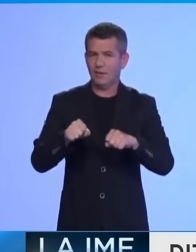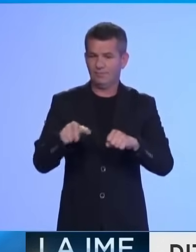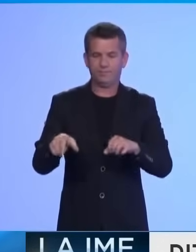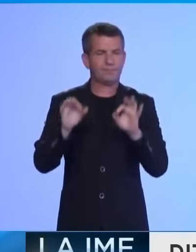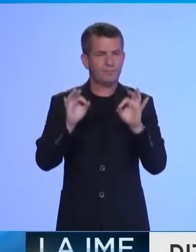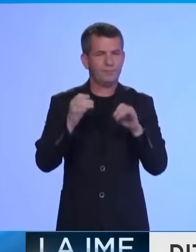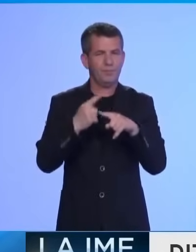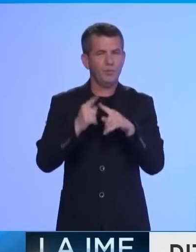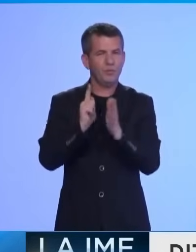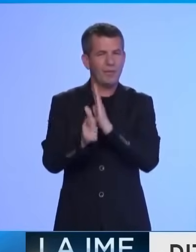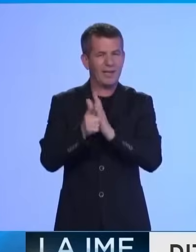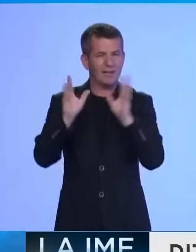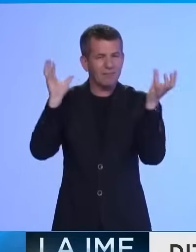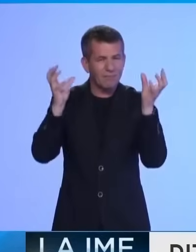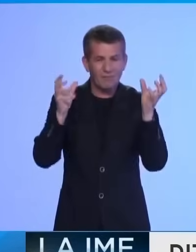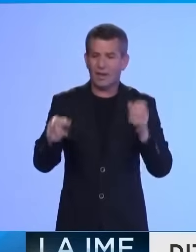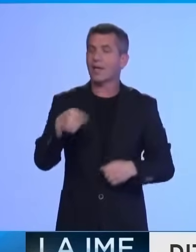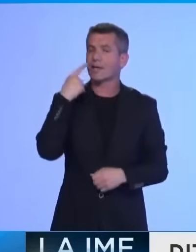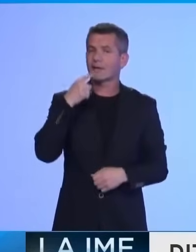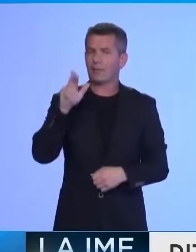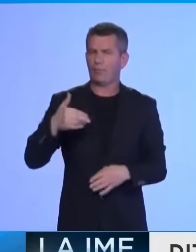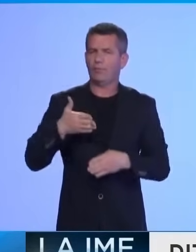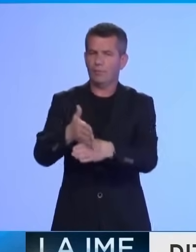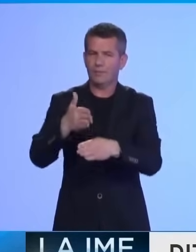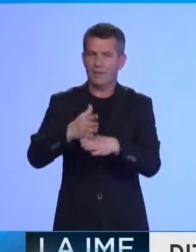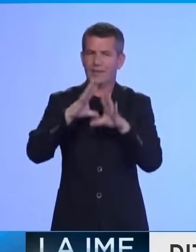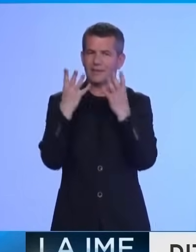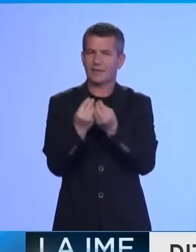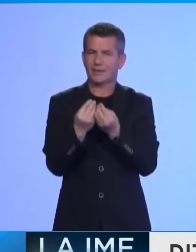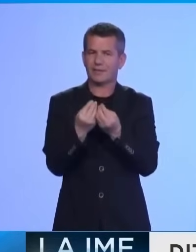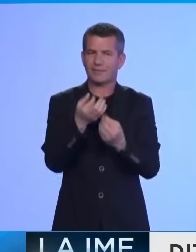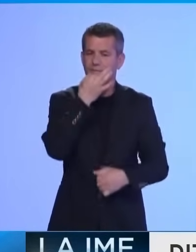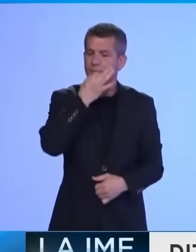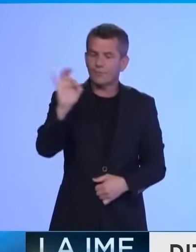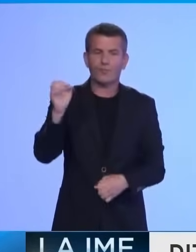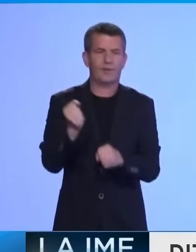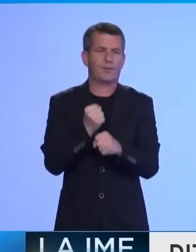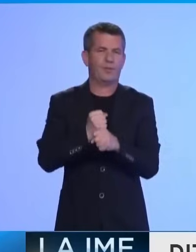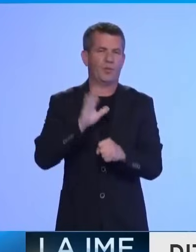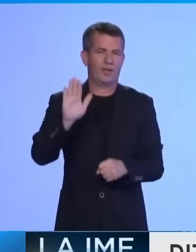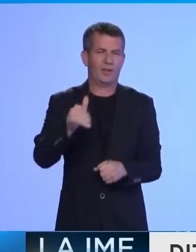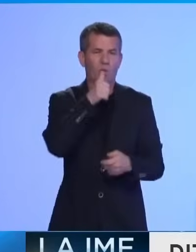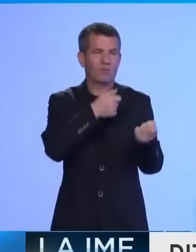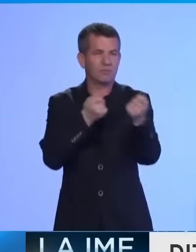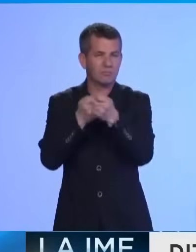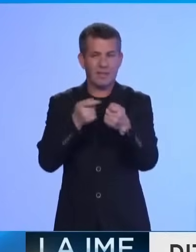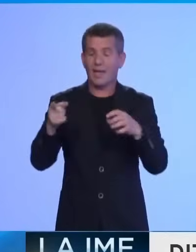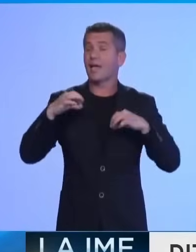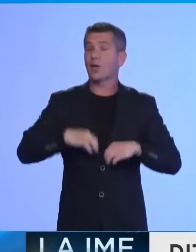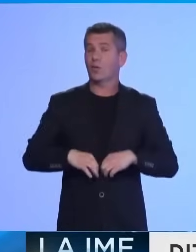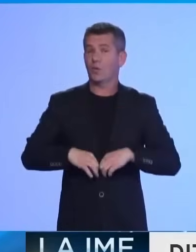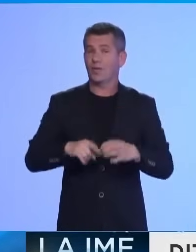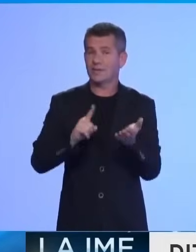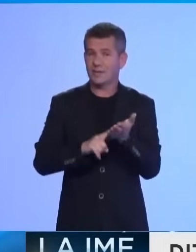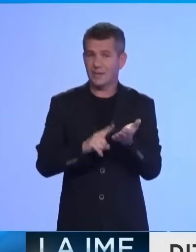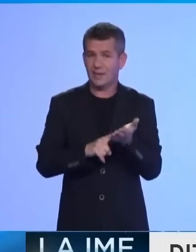Prishtinës, Lulzim Fushtica, u zotua se do të mbështesin misionin dhe mirëqenjen e zjarrfikësve. Ndërsa kryetari i sindikatës së zjarrfikësve